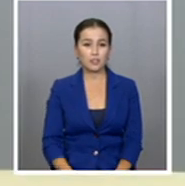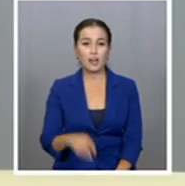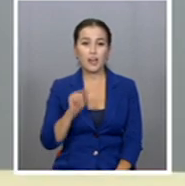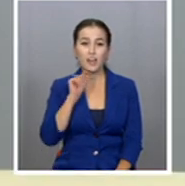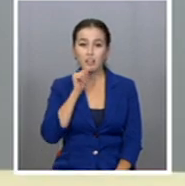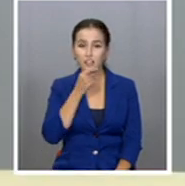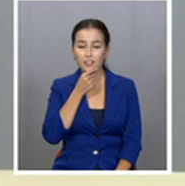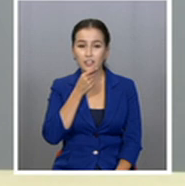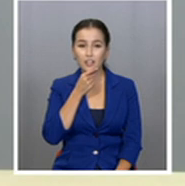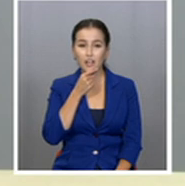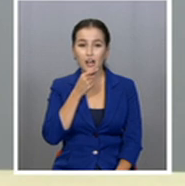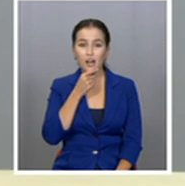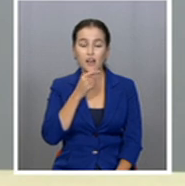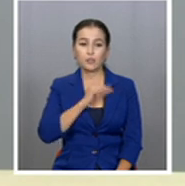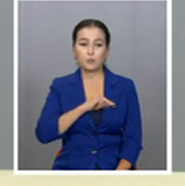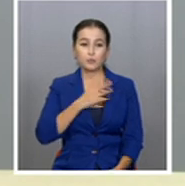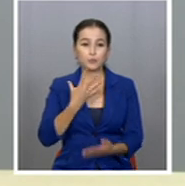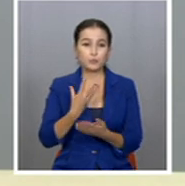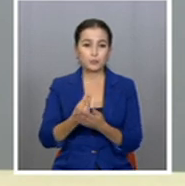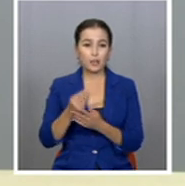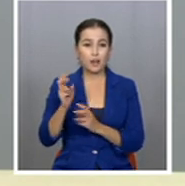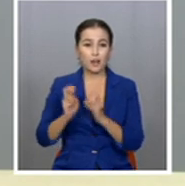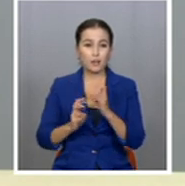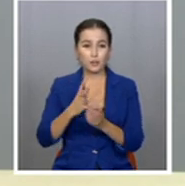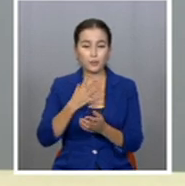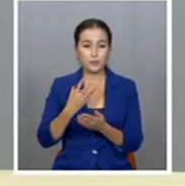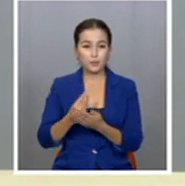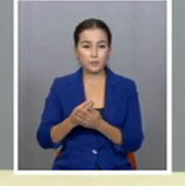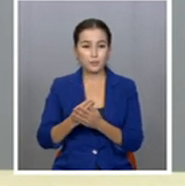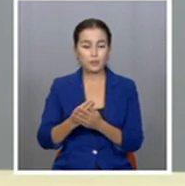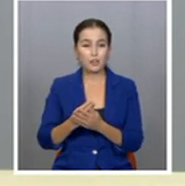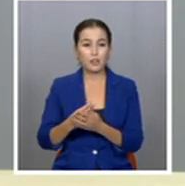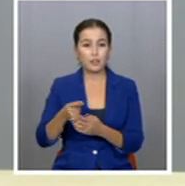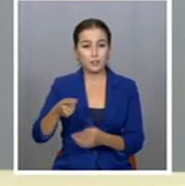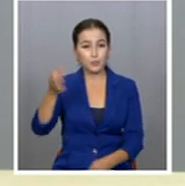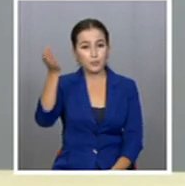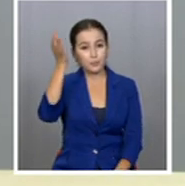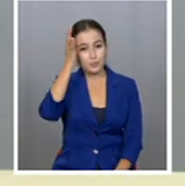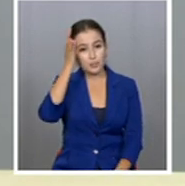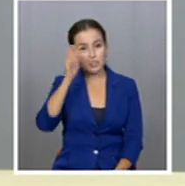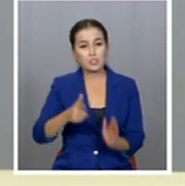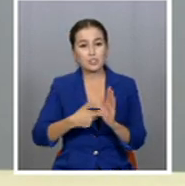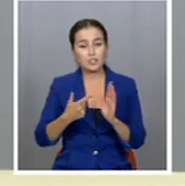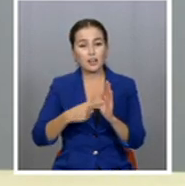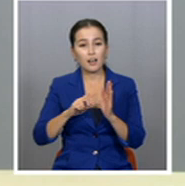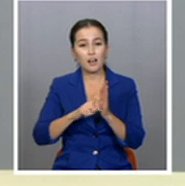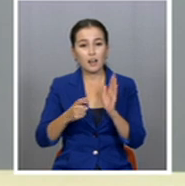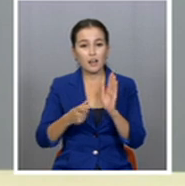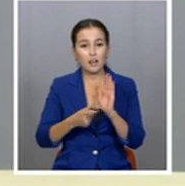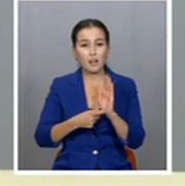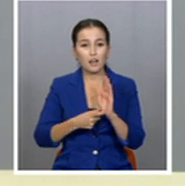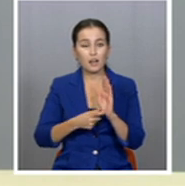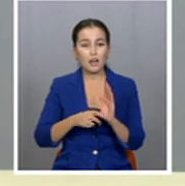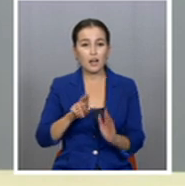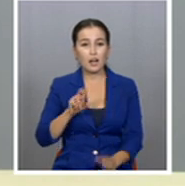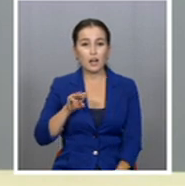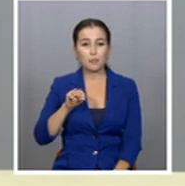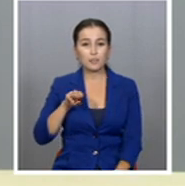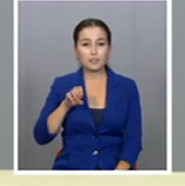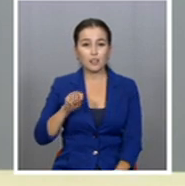Экономикалық теорияның қалыптасуы. Естеріңізде болса, біз 7-ші сыныпта капиталдың қорлануы туралы өткен